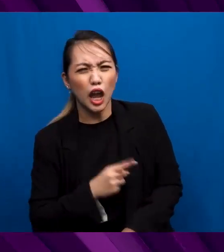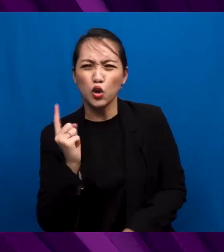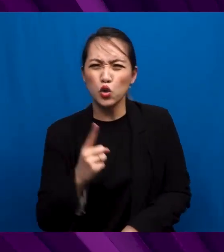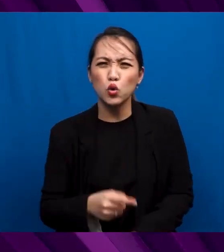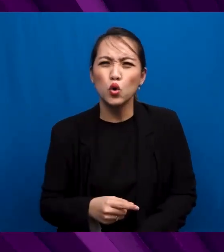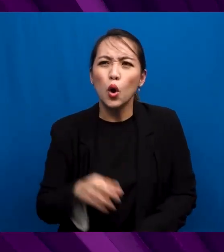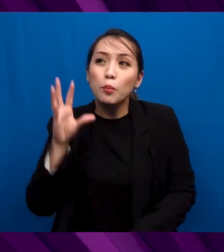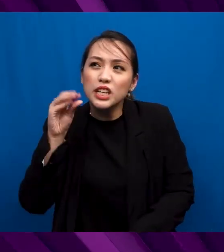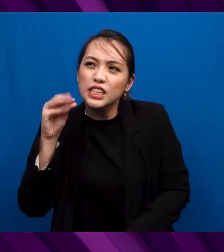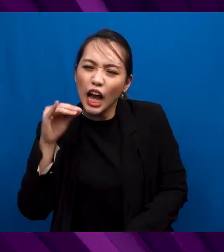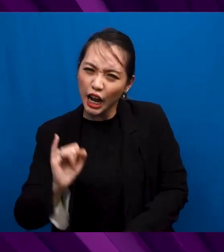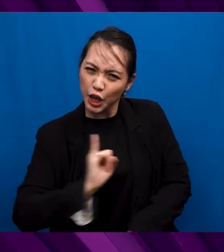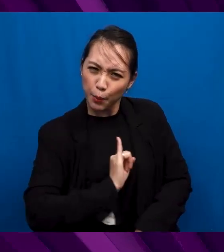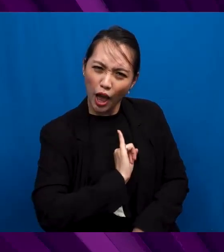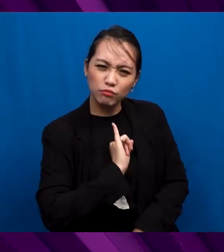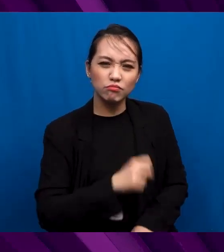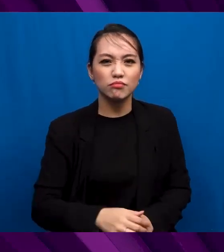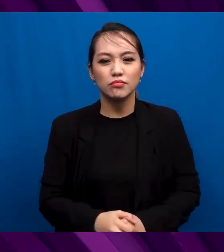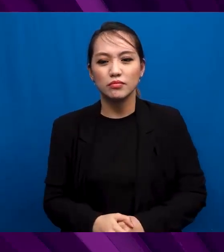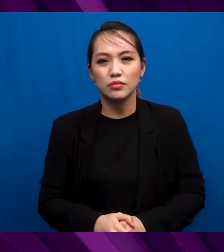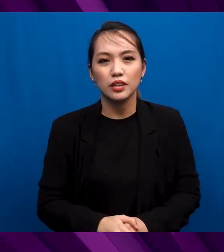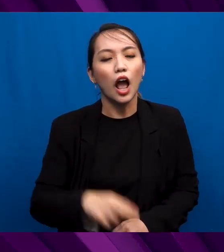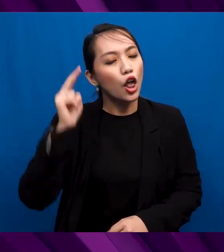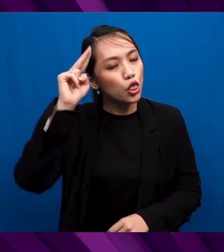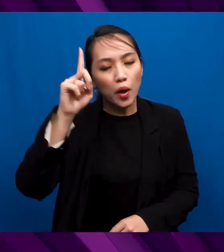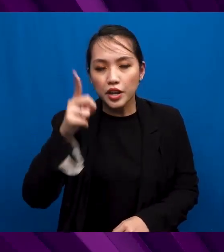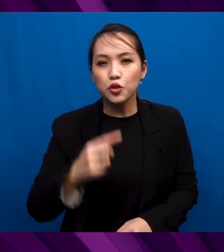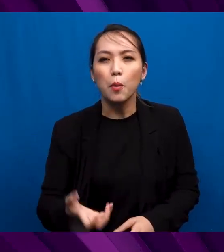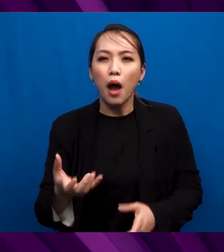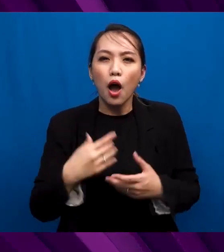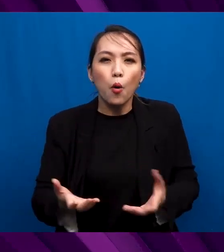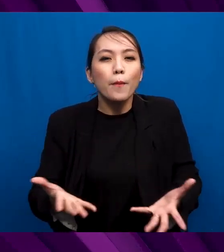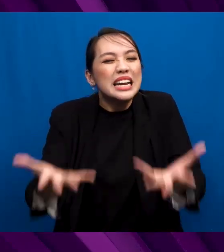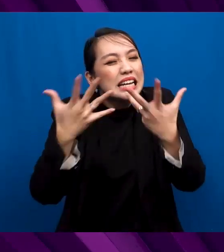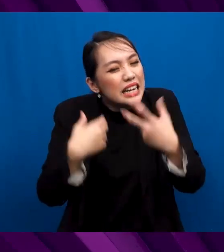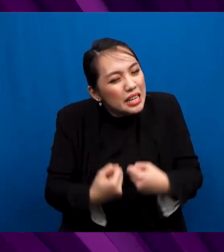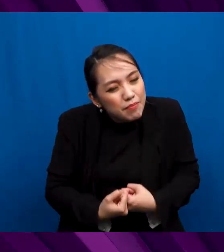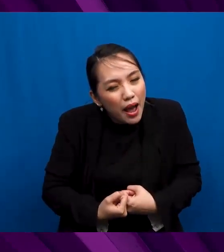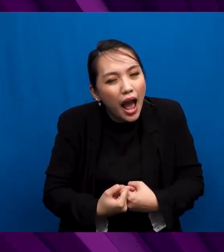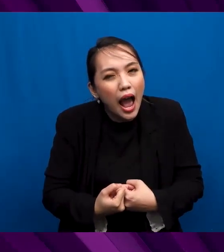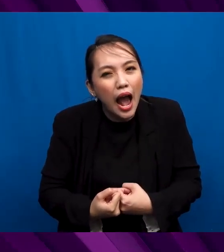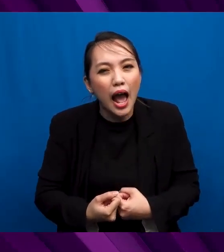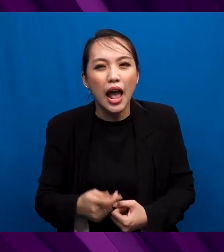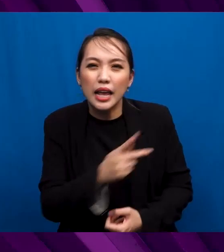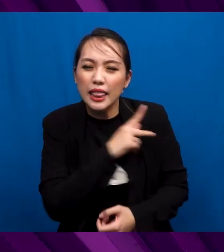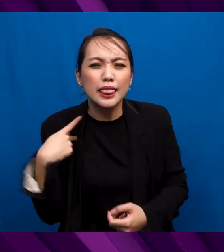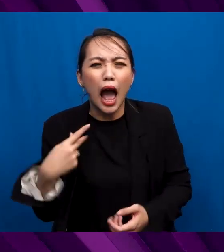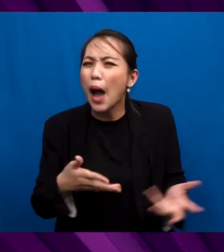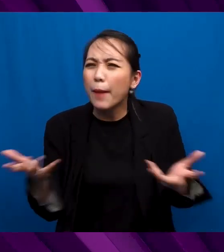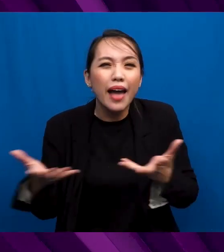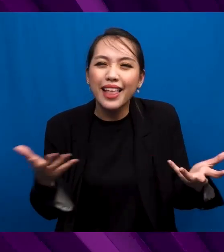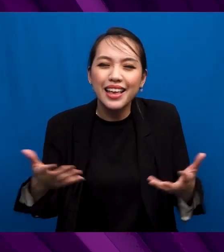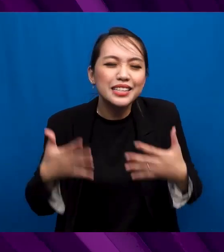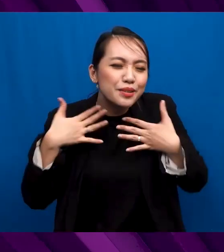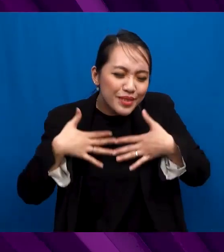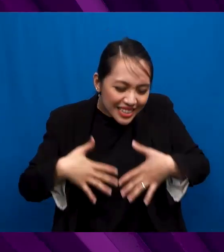sudah menerima pekerjaanku, kalau Tuhan itu menerima aku apa adanya, kalau Tuhan sudah menerima pengabdianku, pelayananku,